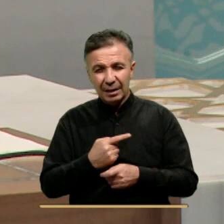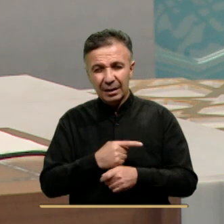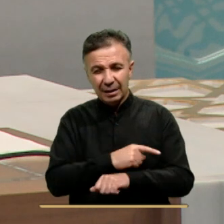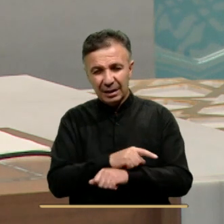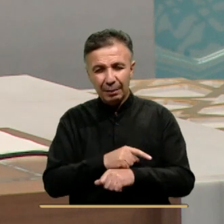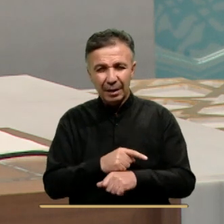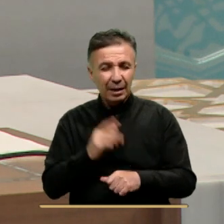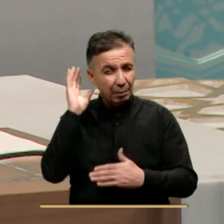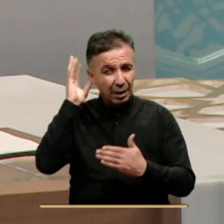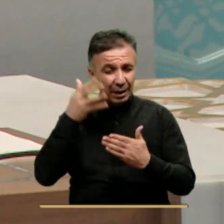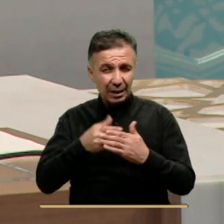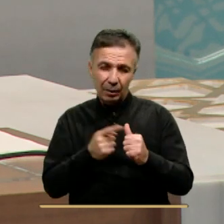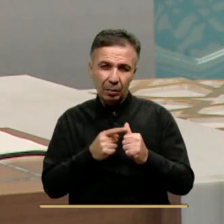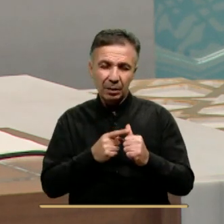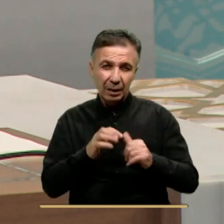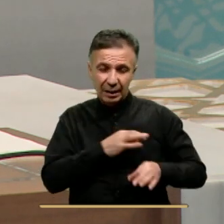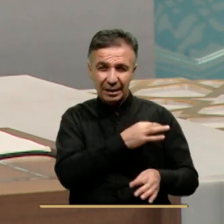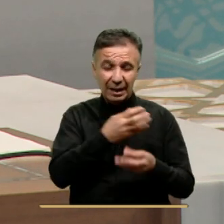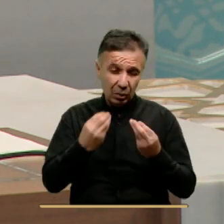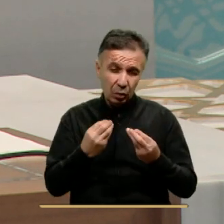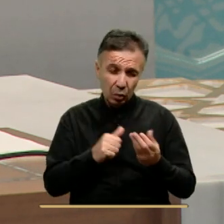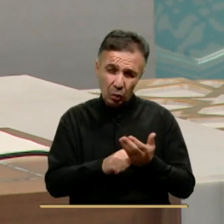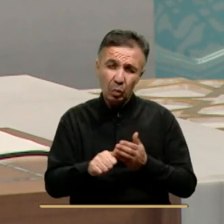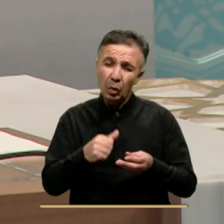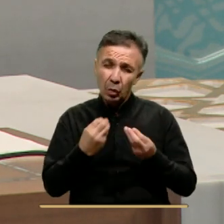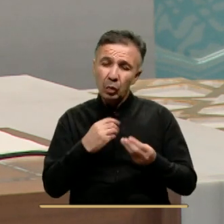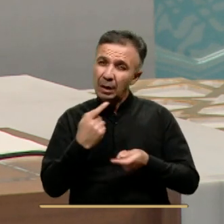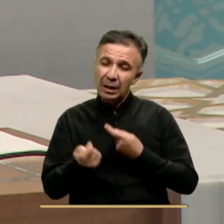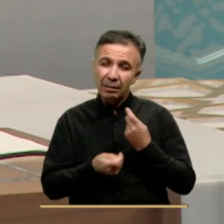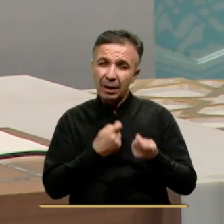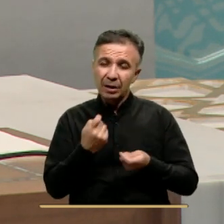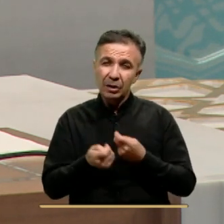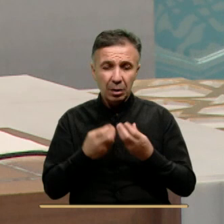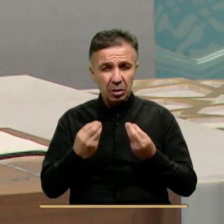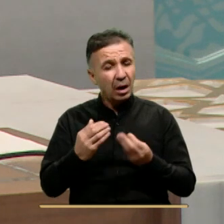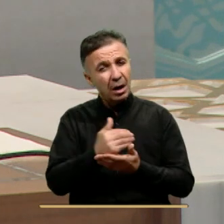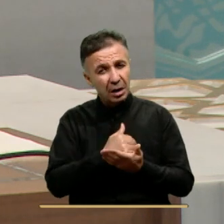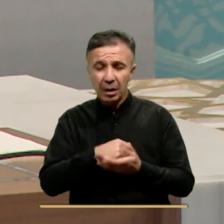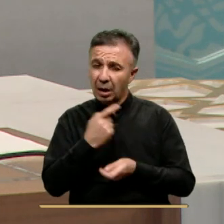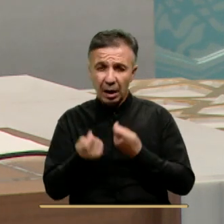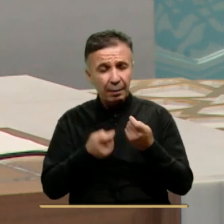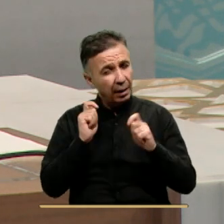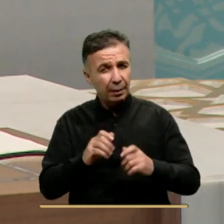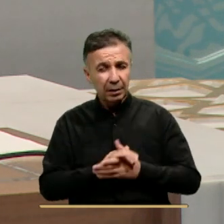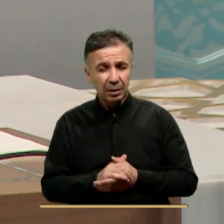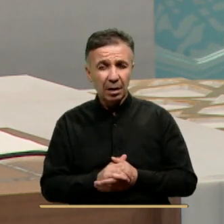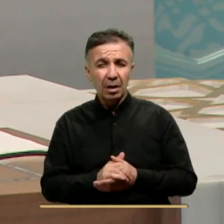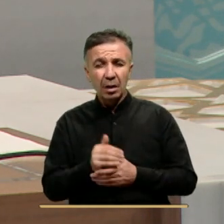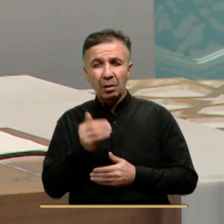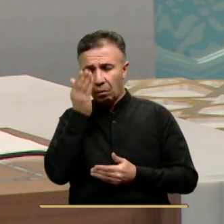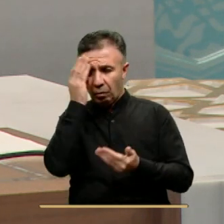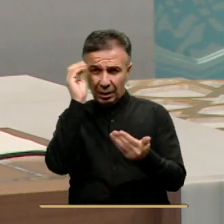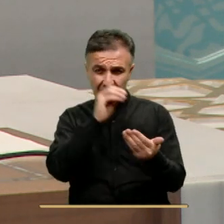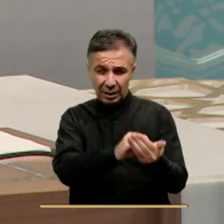üzere insanın tüm güzel davranışları küçük büyük her şeyi Salih ameldir verdiği sadakalar Salih